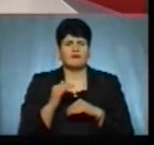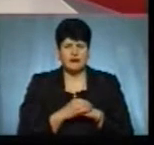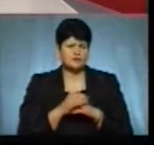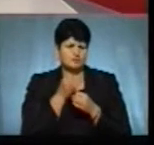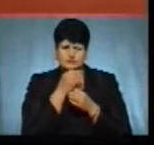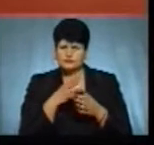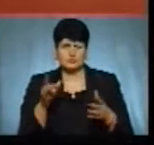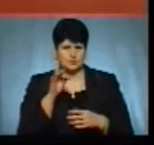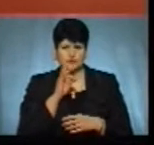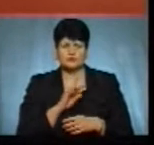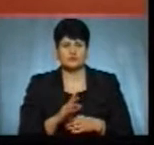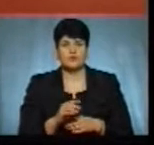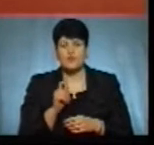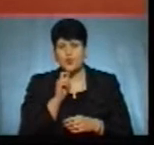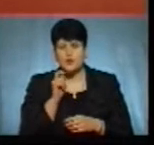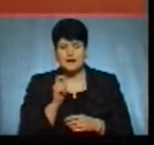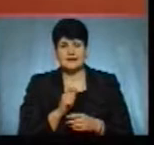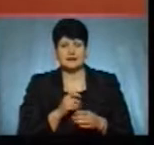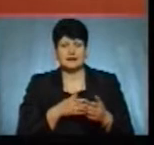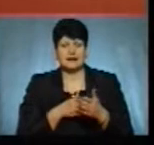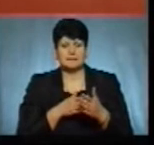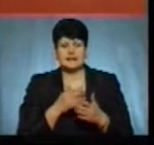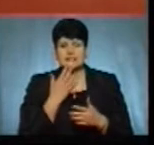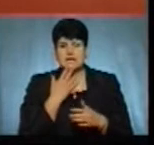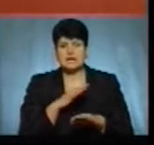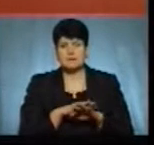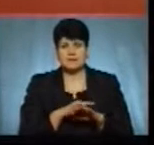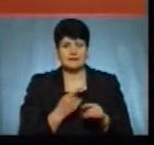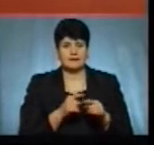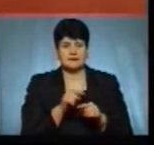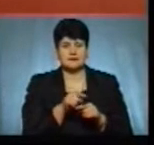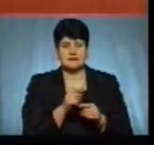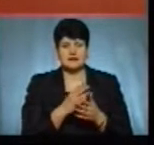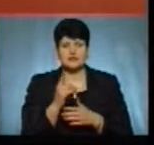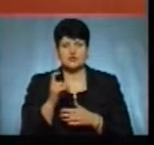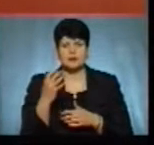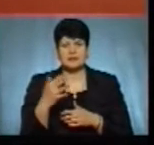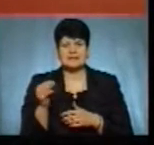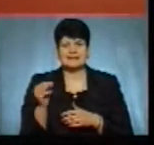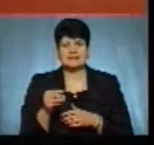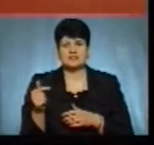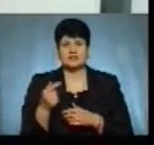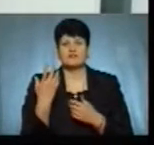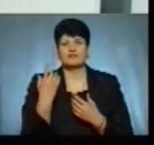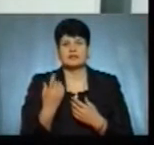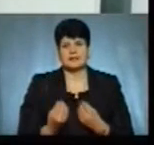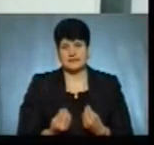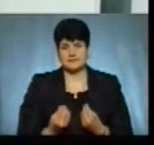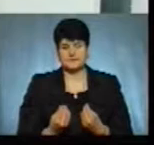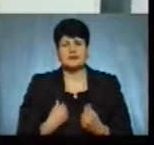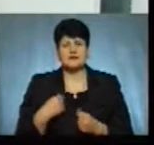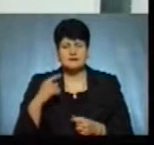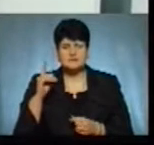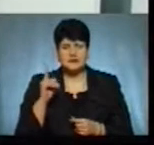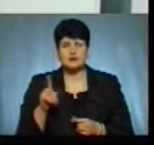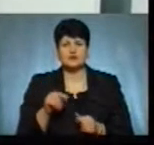зручно. І в Україні ліміт, який встановив Національний банк на такі операції, він складає 150 тисяч гривень в день. Хоча я знаю, що